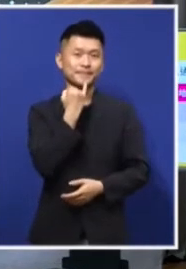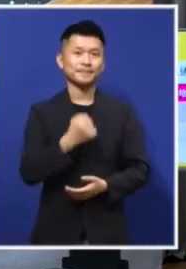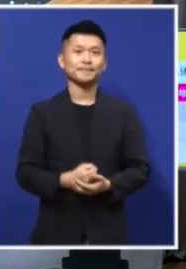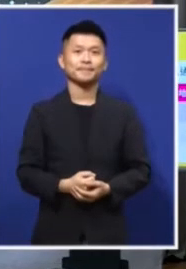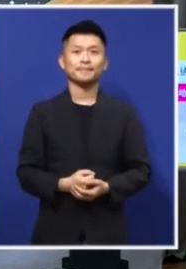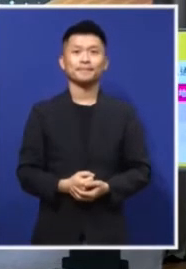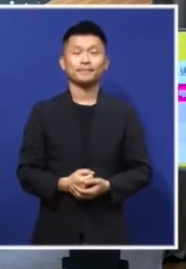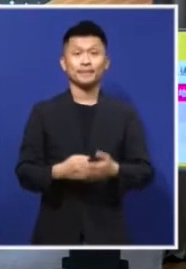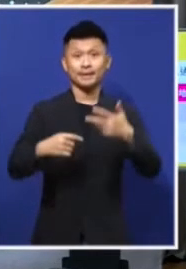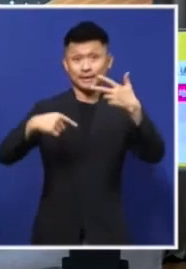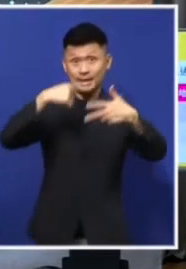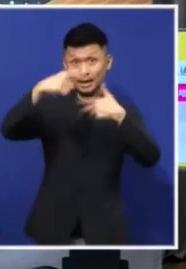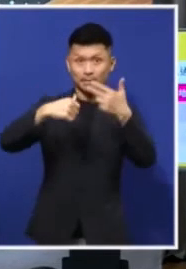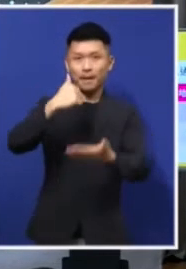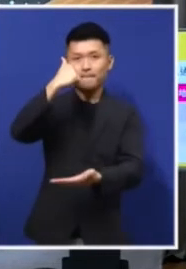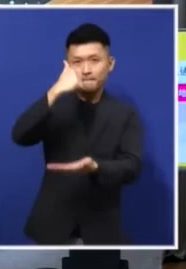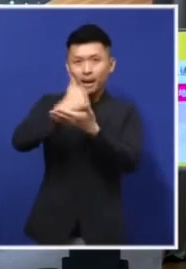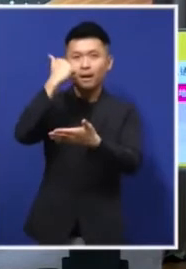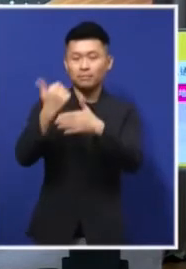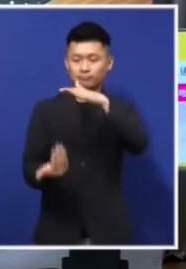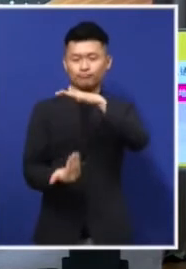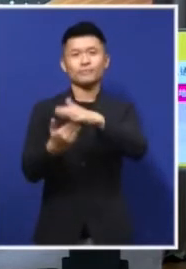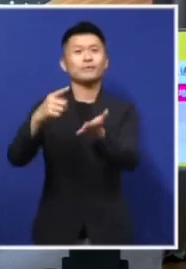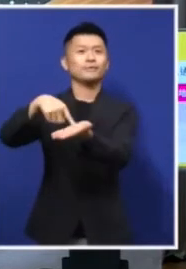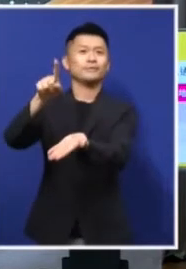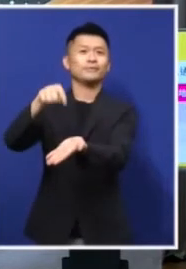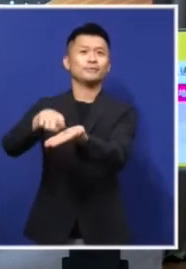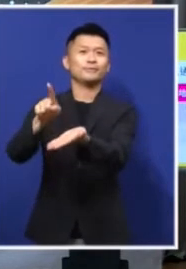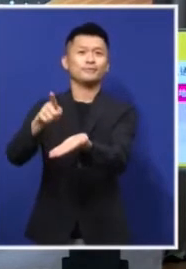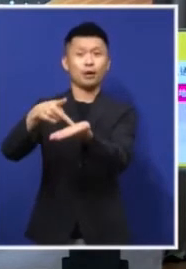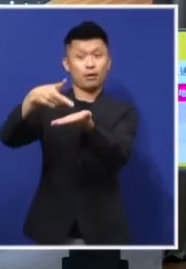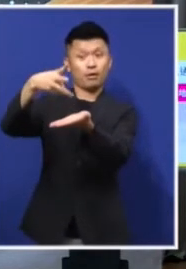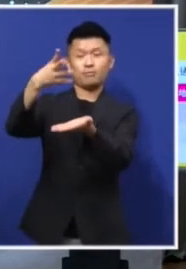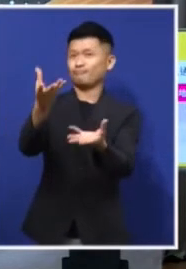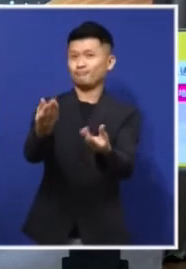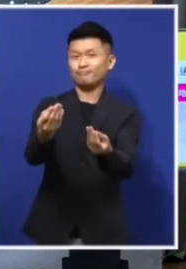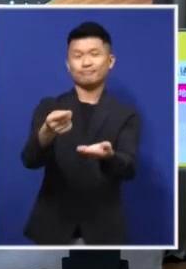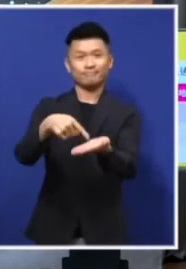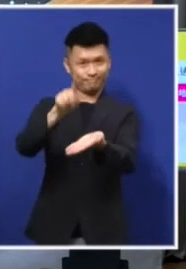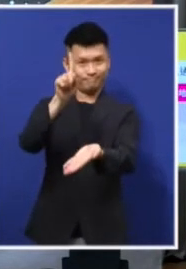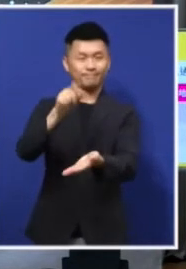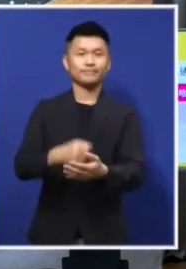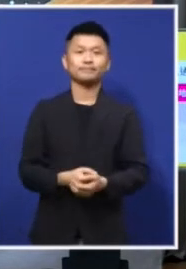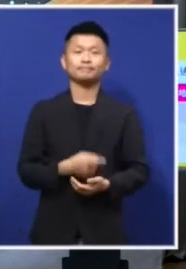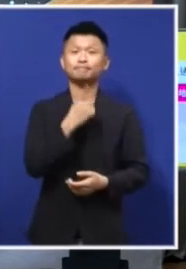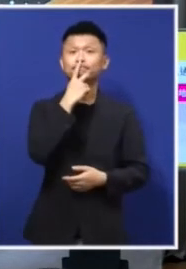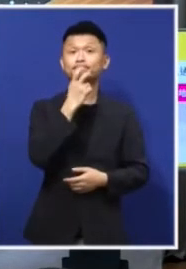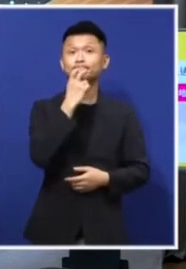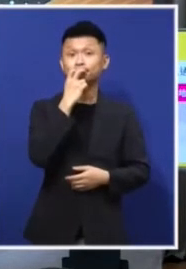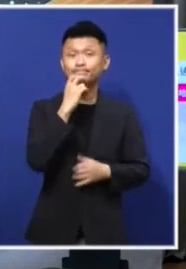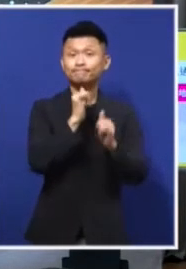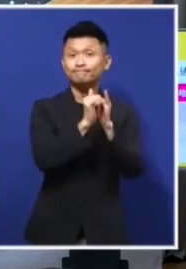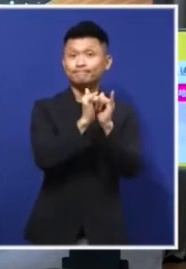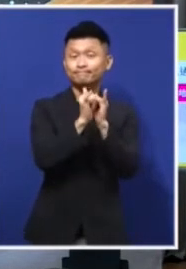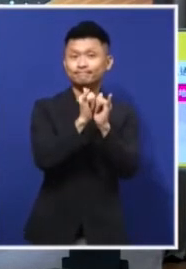对，一周的中签次数是一次这样子。嗯，对。好，好像是中央社。